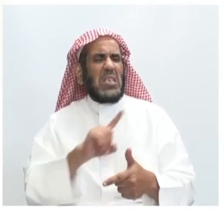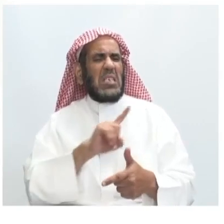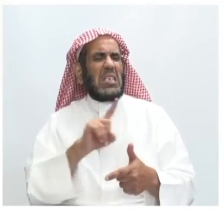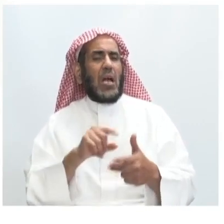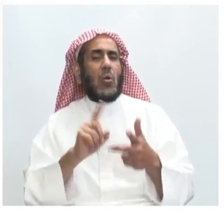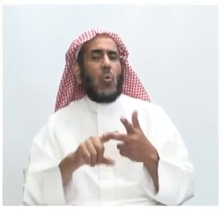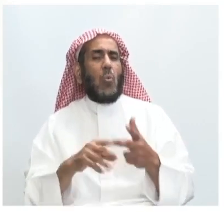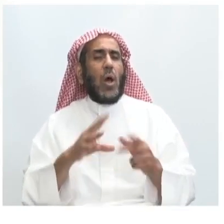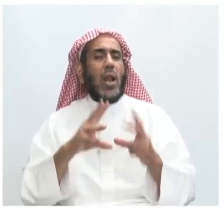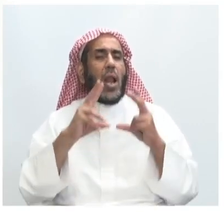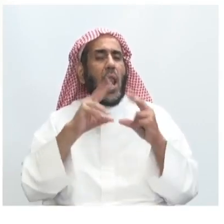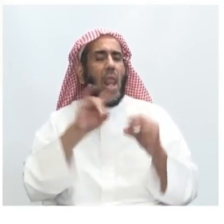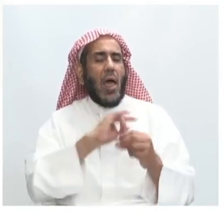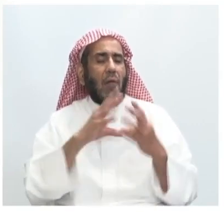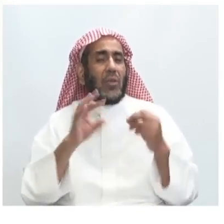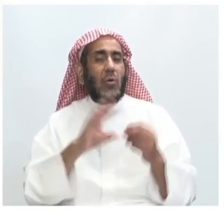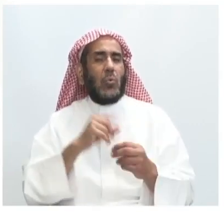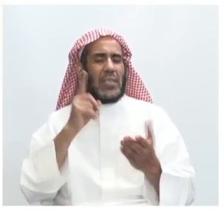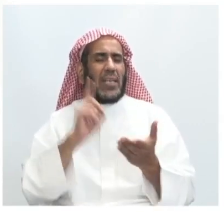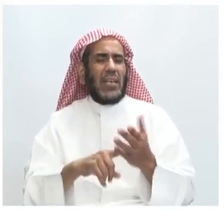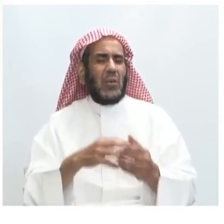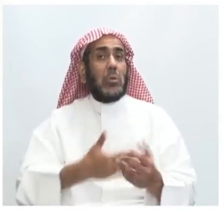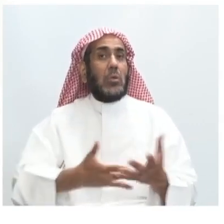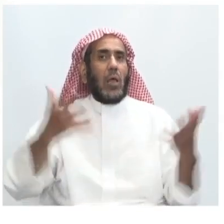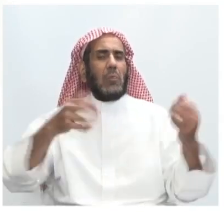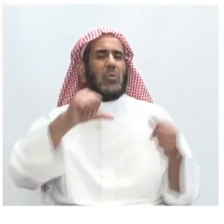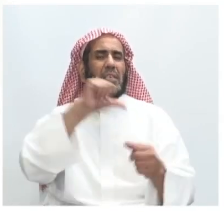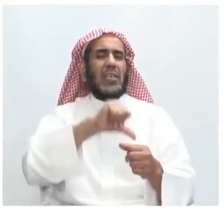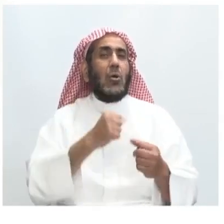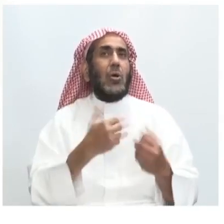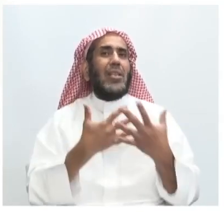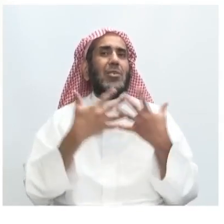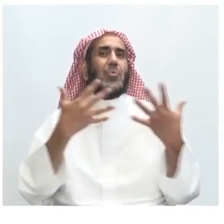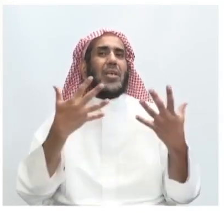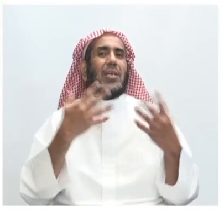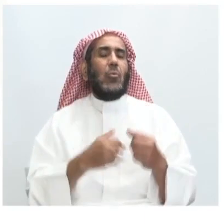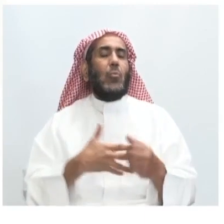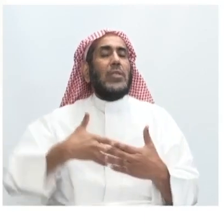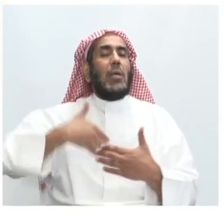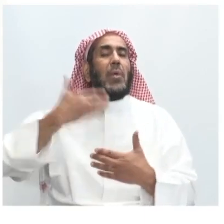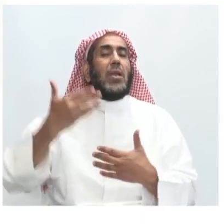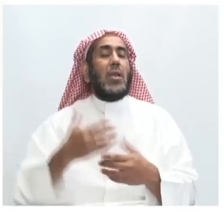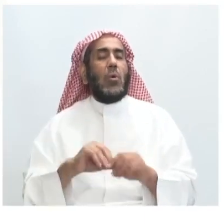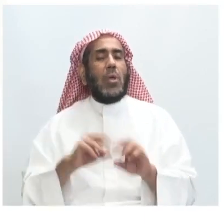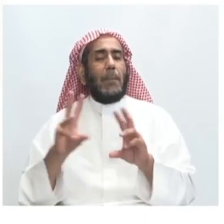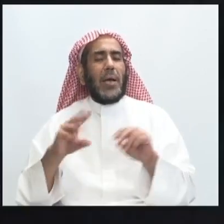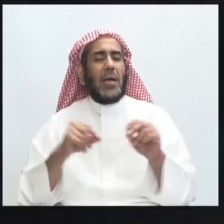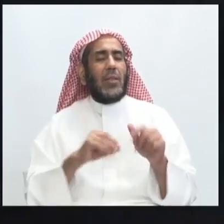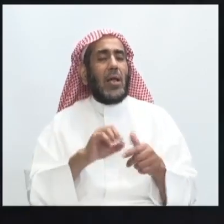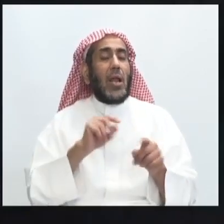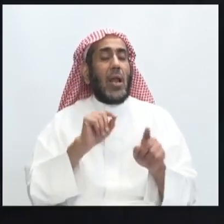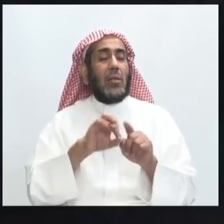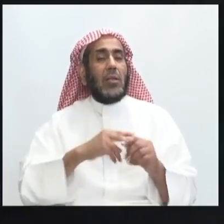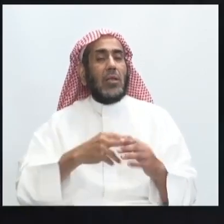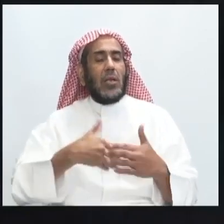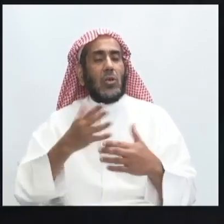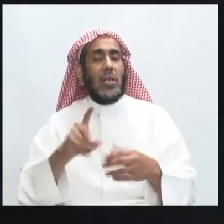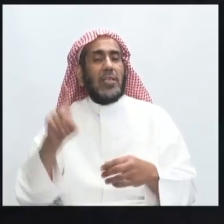والنفي والتقرير والتعظيم والتحقير والتشويق والتمني وهذه بعض الاغراض التي يخرج اليها